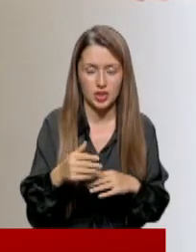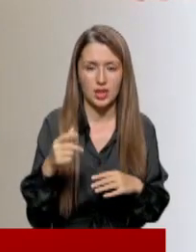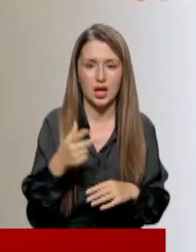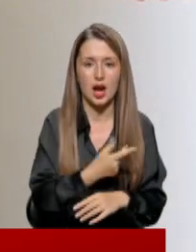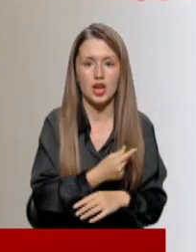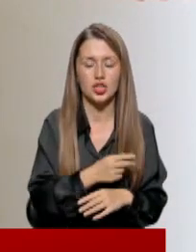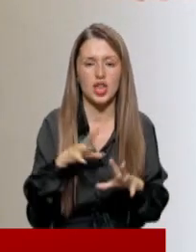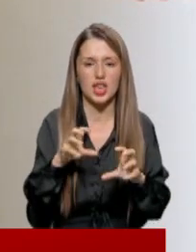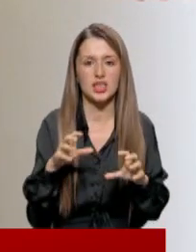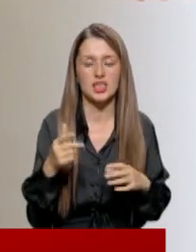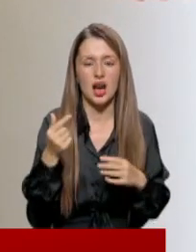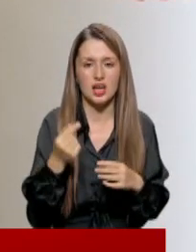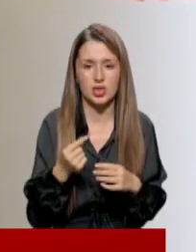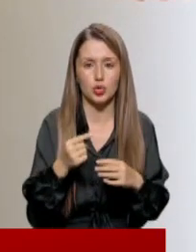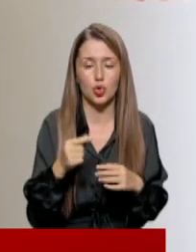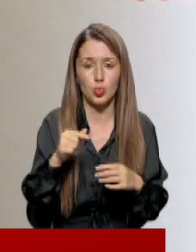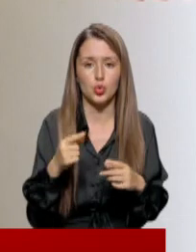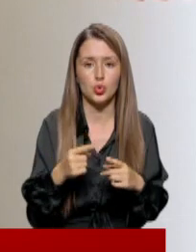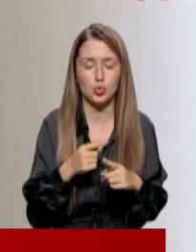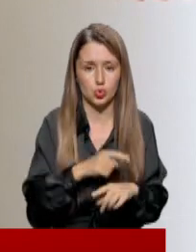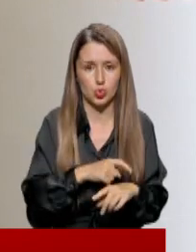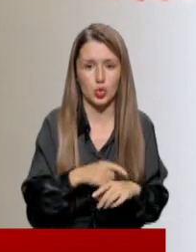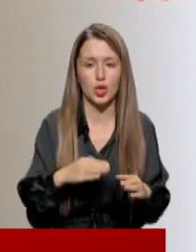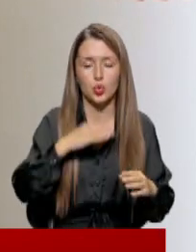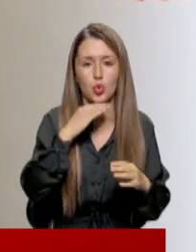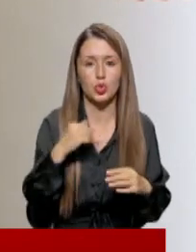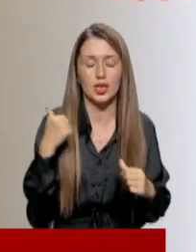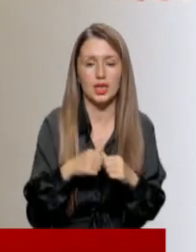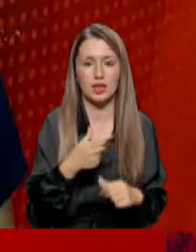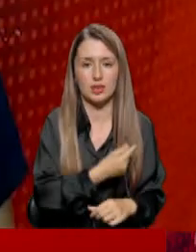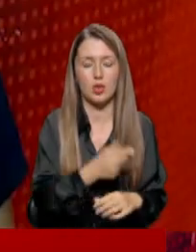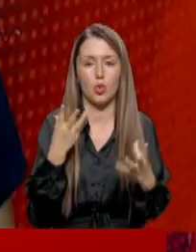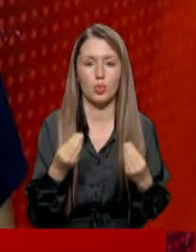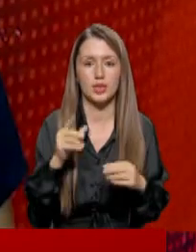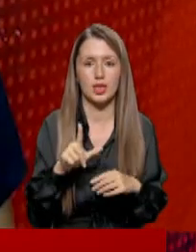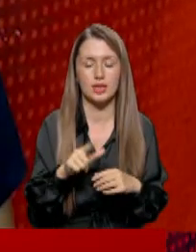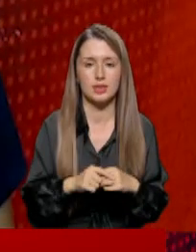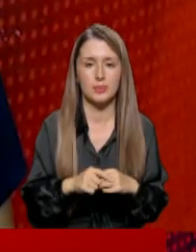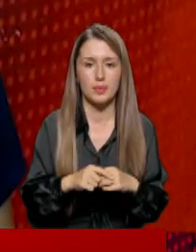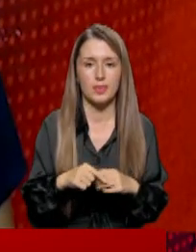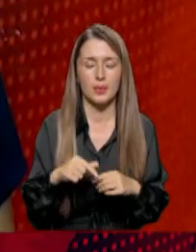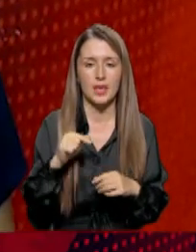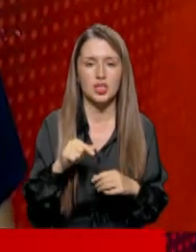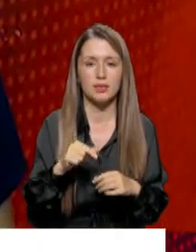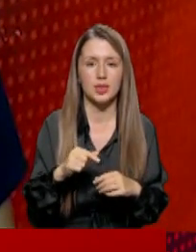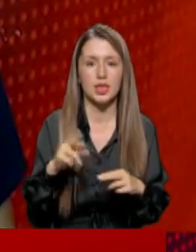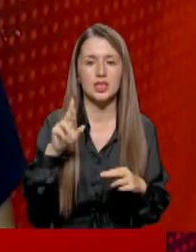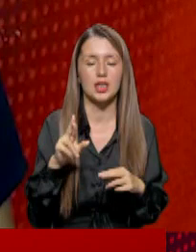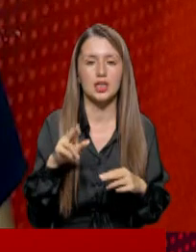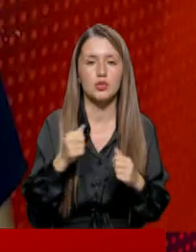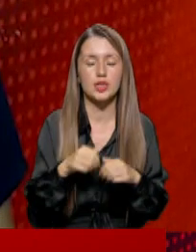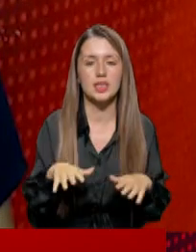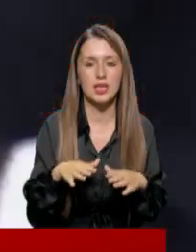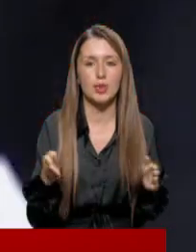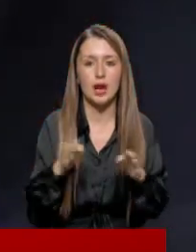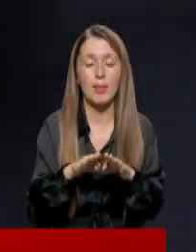azalmaktadır. Bu süre dolmuşsa yeniden aşı olunması önem arz ediyor. Deklarasyona rağmen şu anda randevu sistemi çalışmıyor